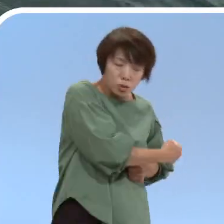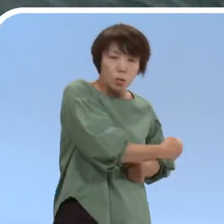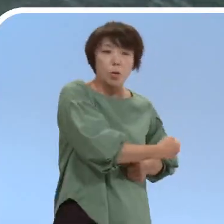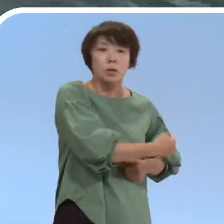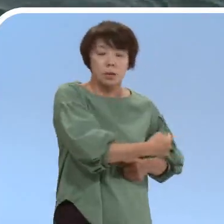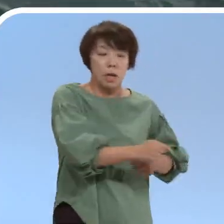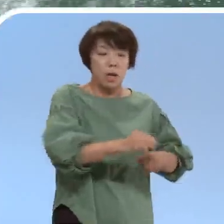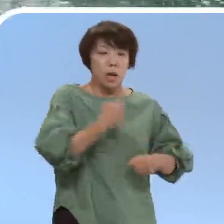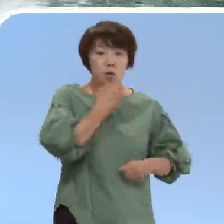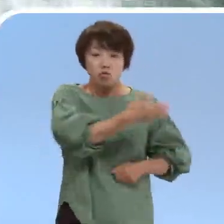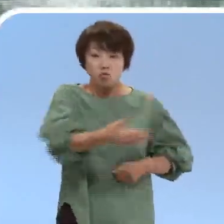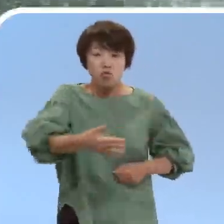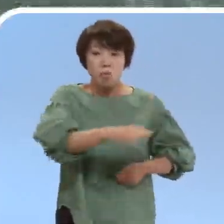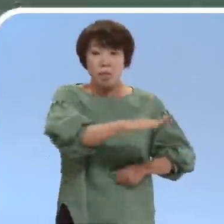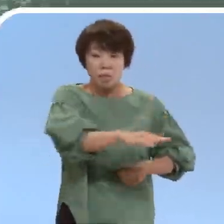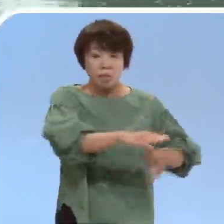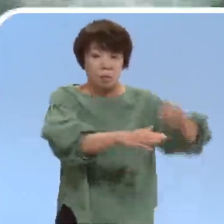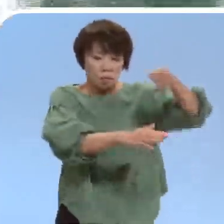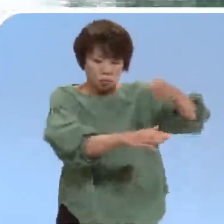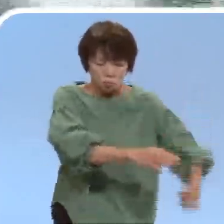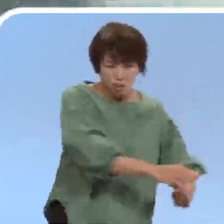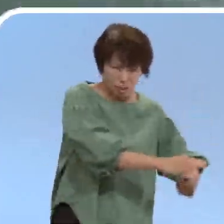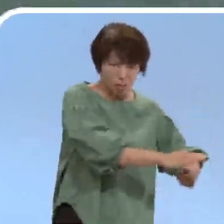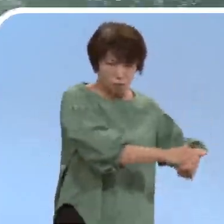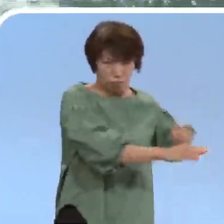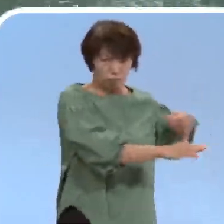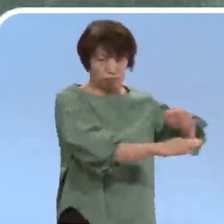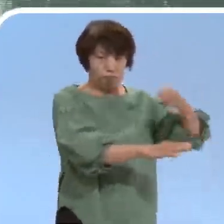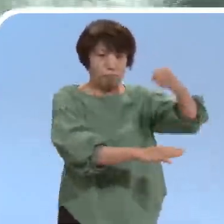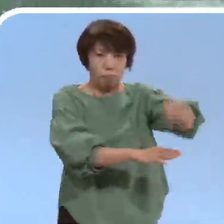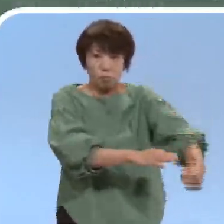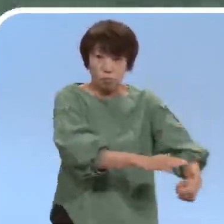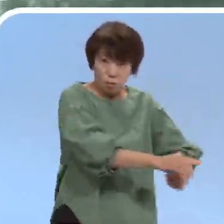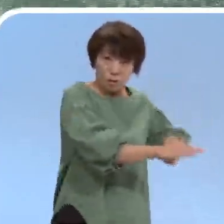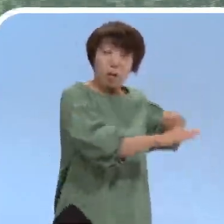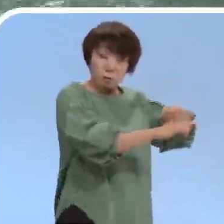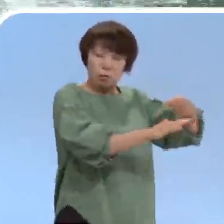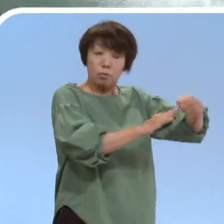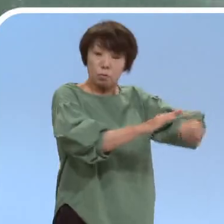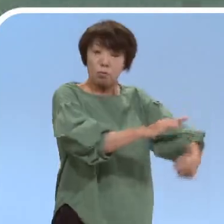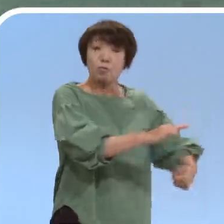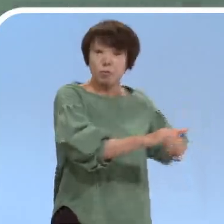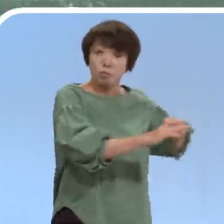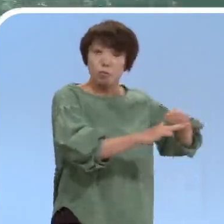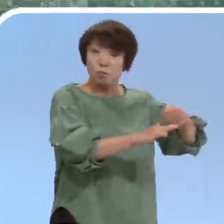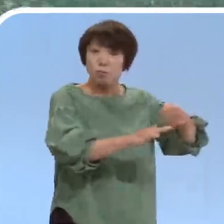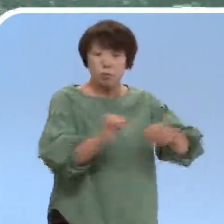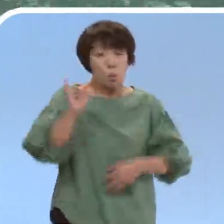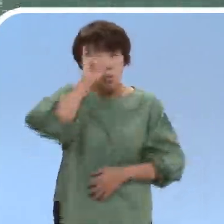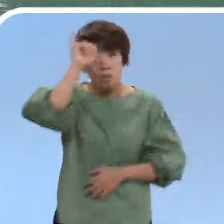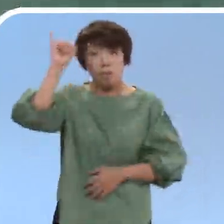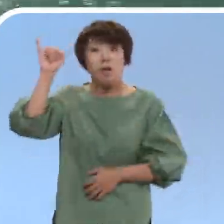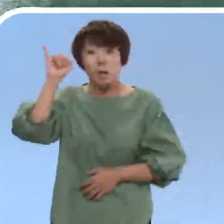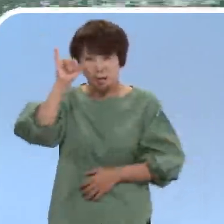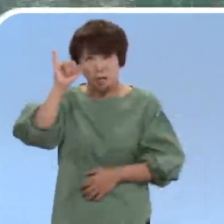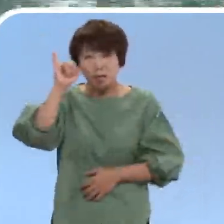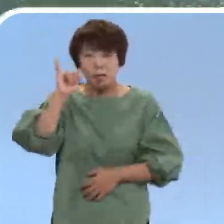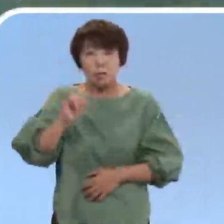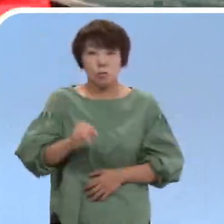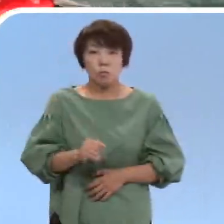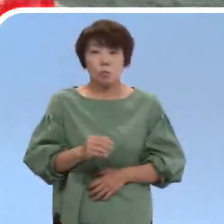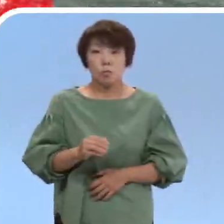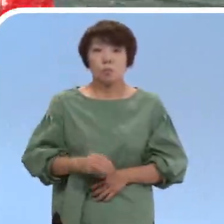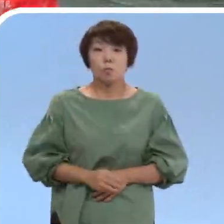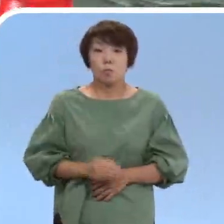から後ろに 思いっきり突き刺す。 突き刺す。 はい。自分の手が水面より下に行くような感じで、 は